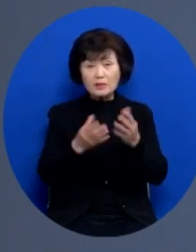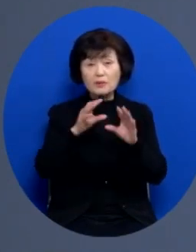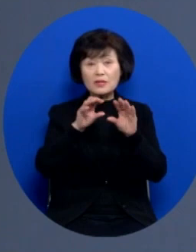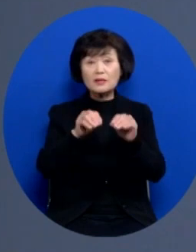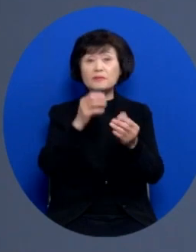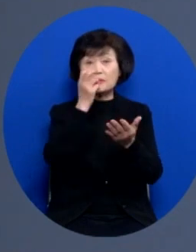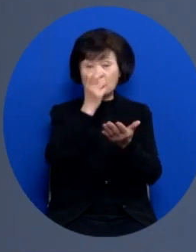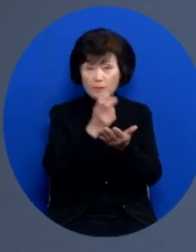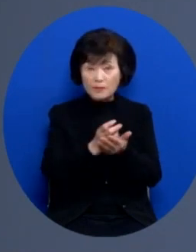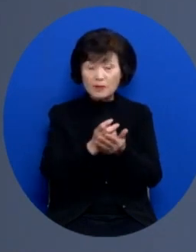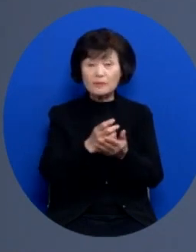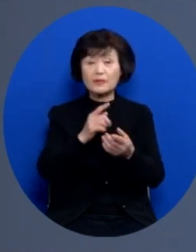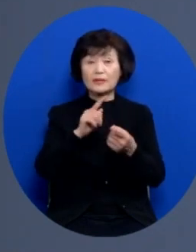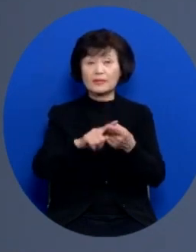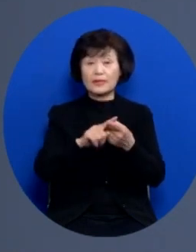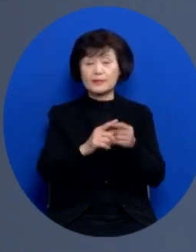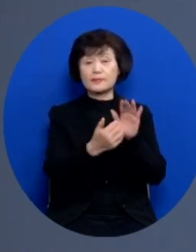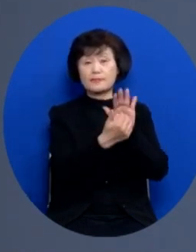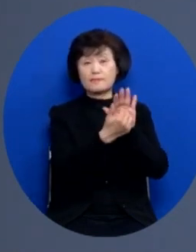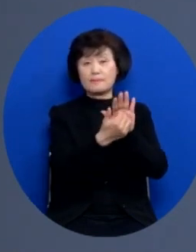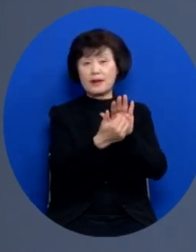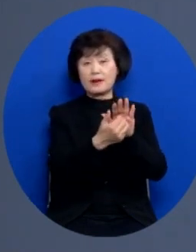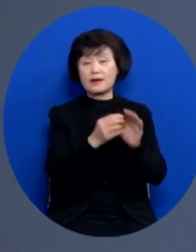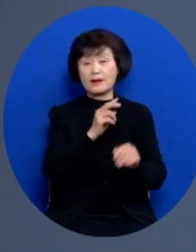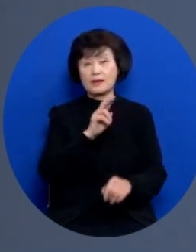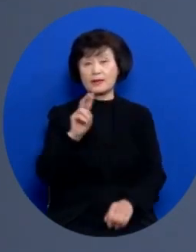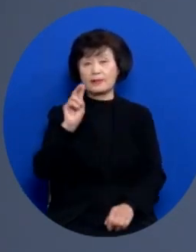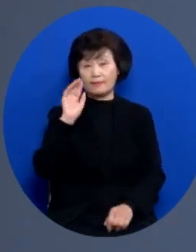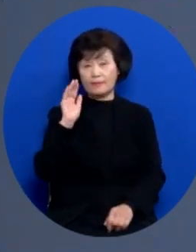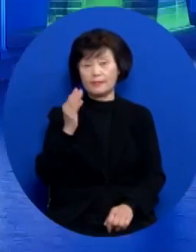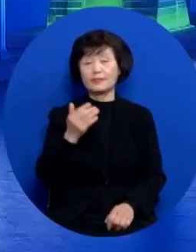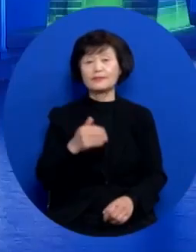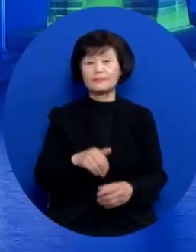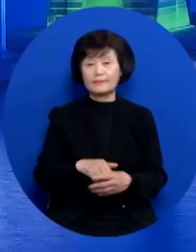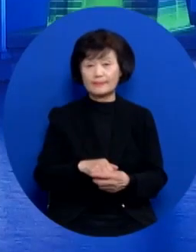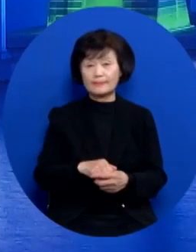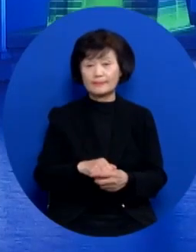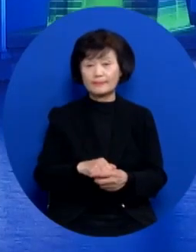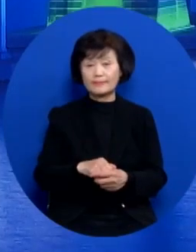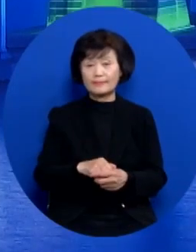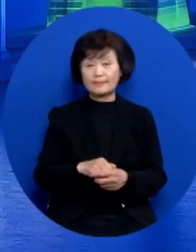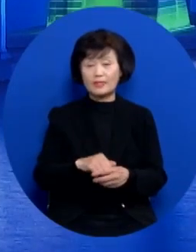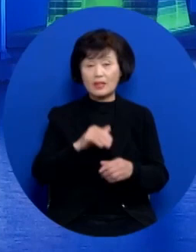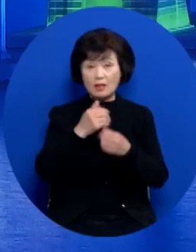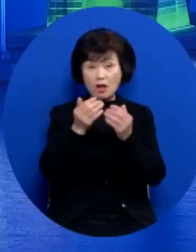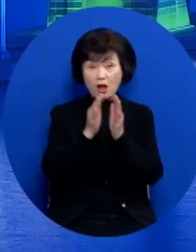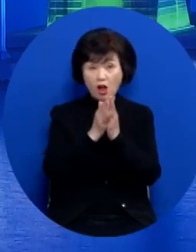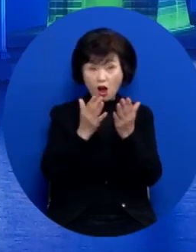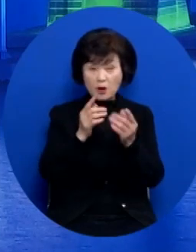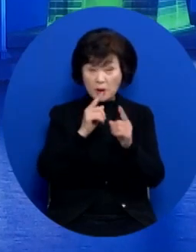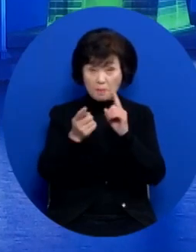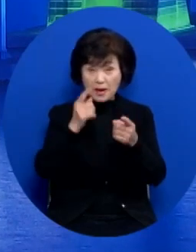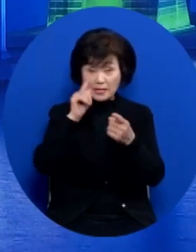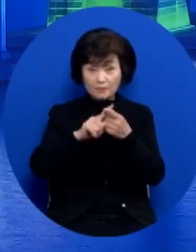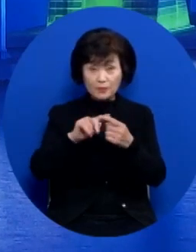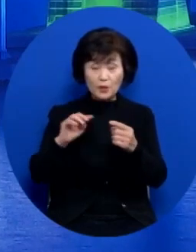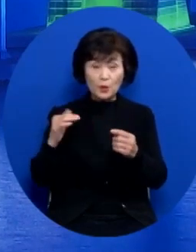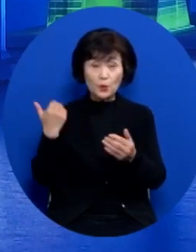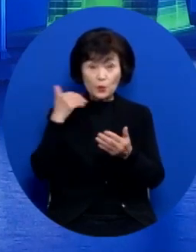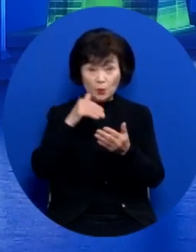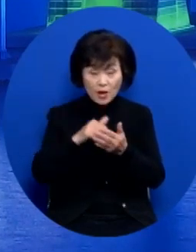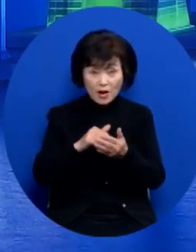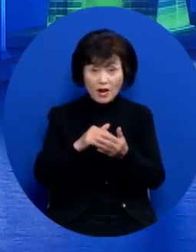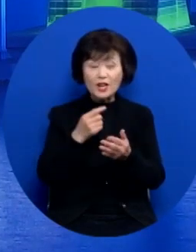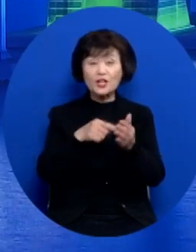이런 것도 막는 데 일조를 하고 싶습니다. 네, 성경으로 돌아가 성결로 일치되는 교회가